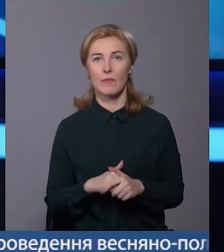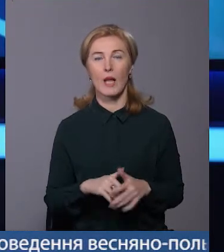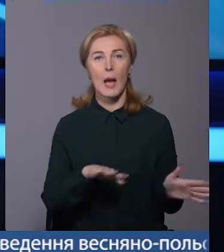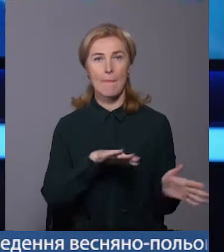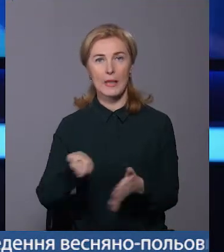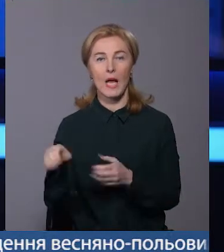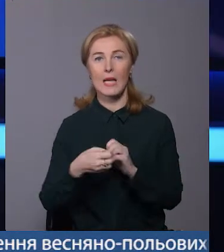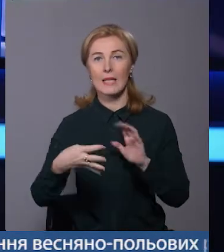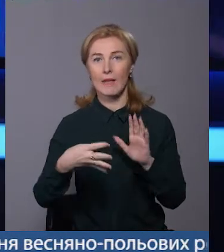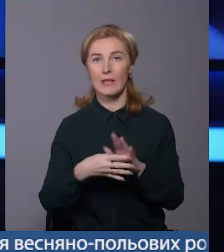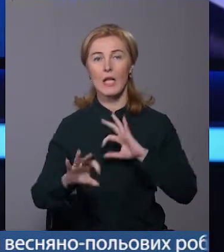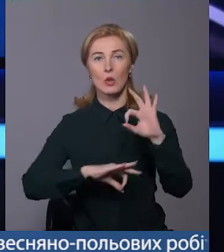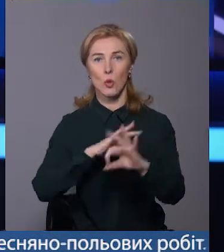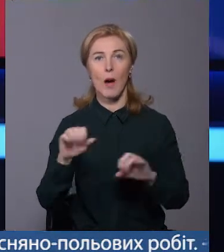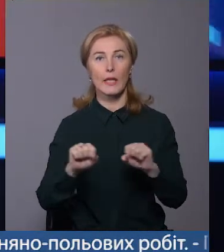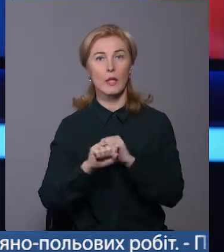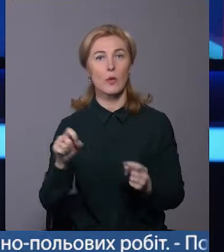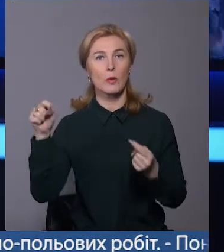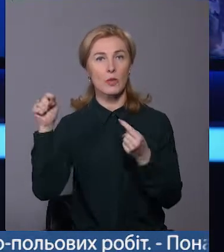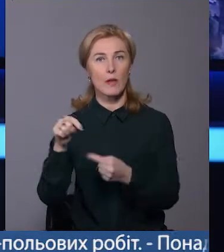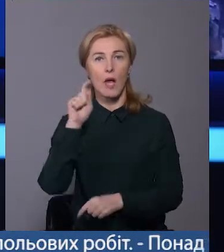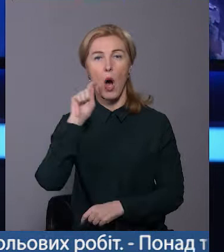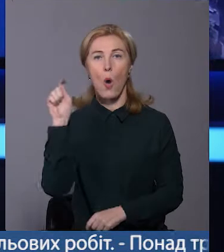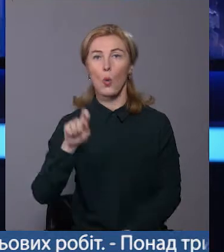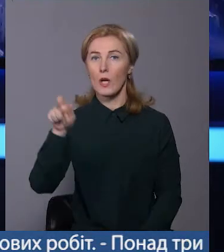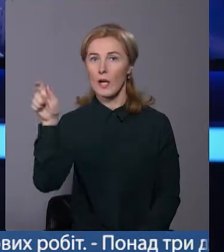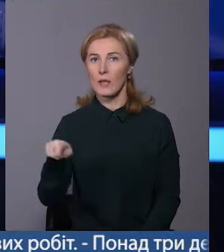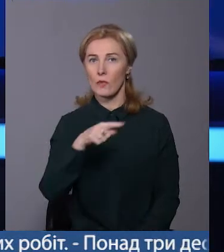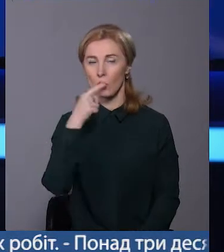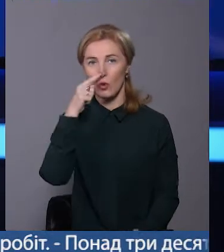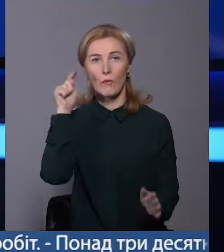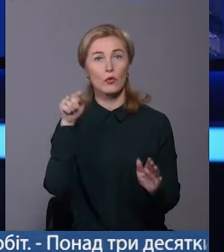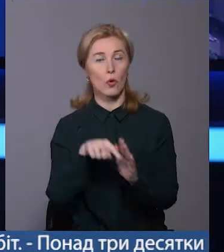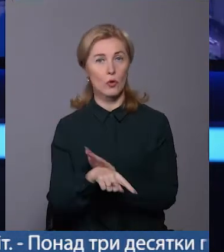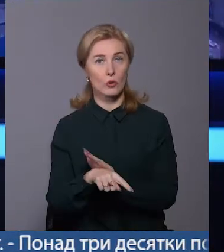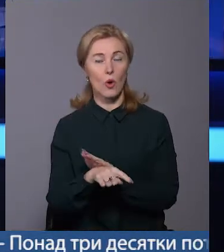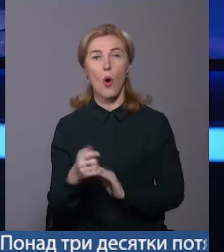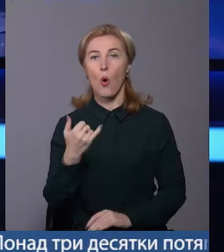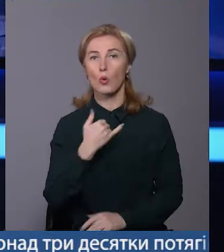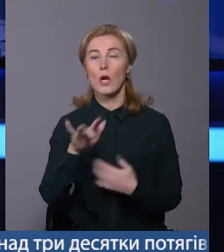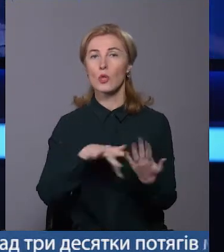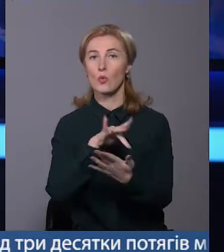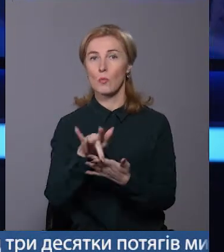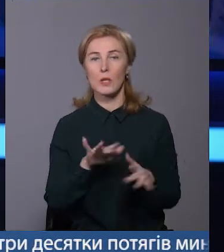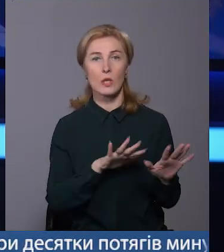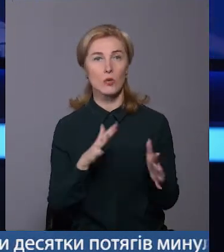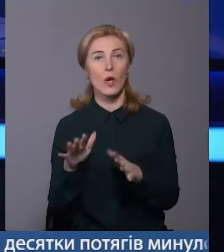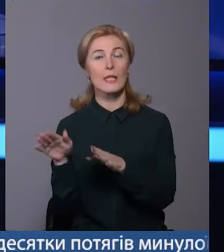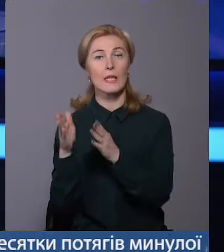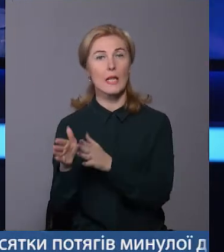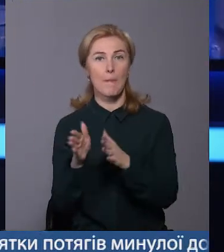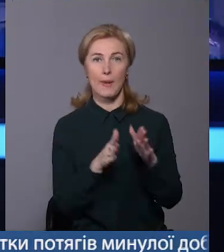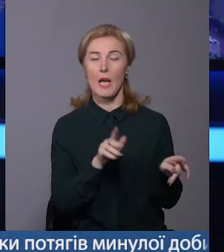Минає 19-та доба героїчного протистояння українців російському вторгненню. У нашому місті ситуація стабільна